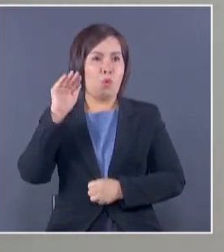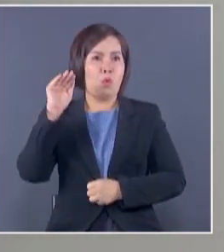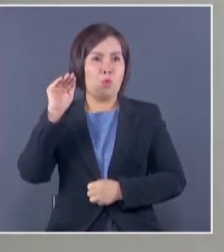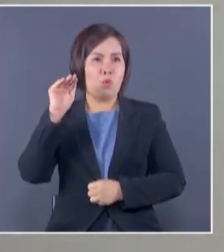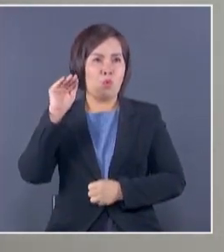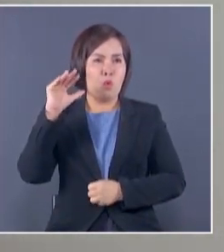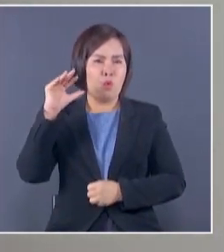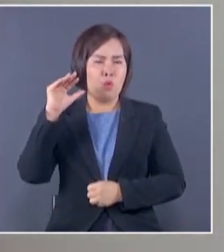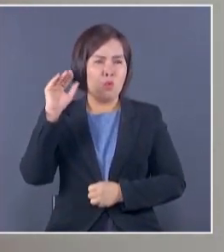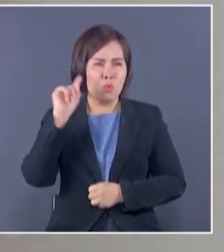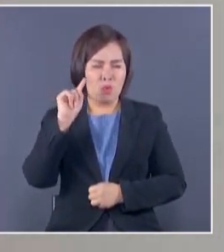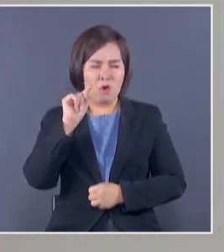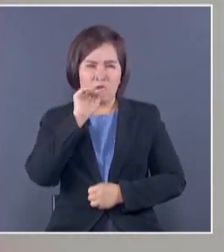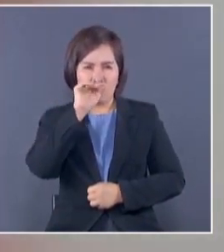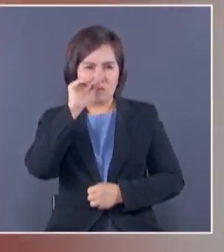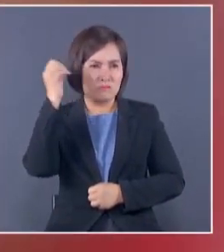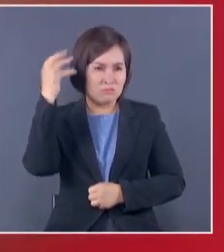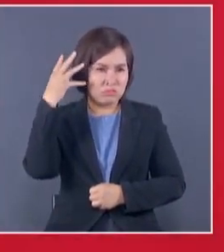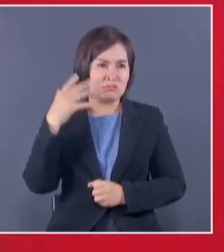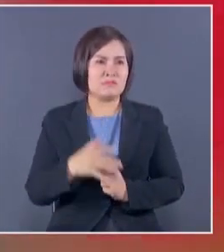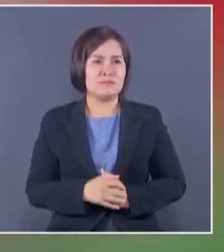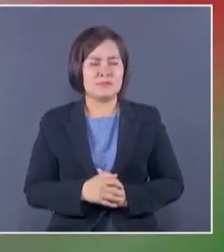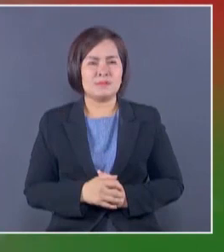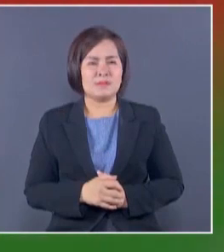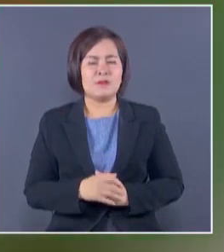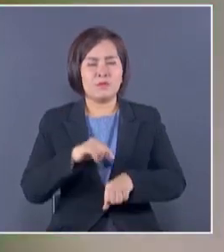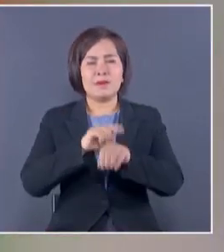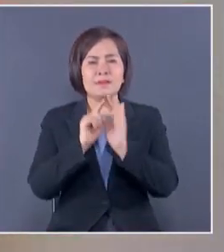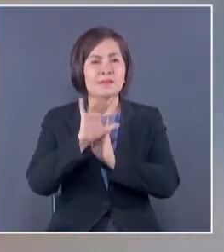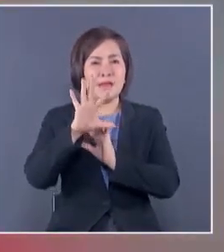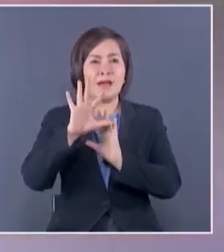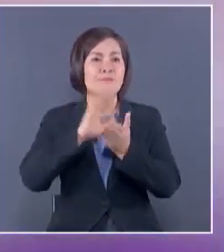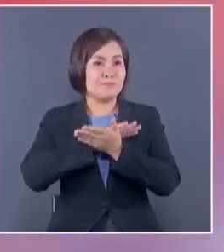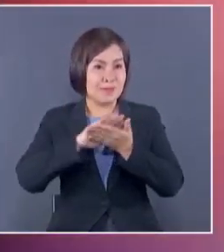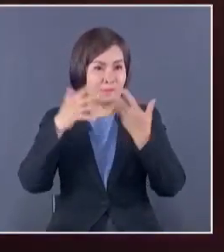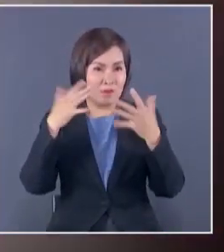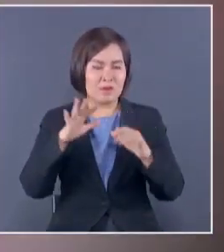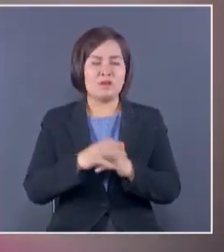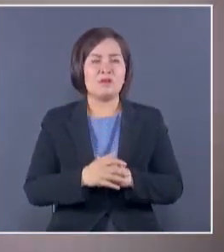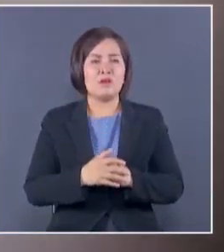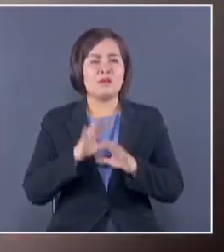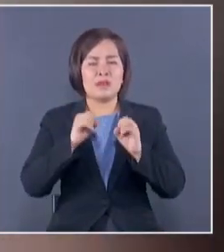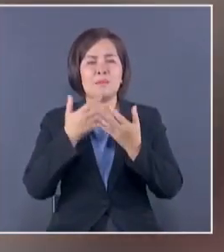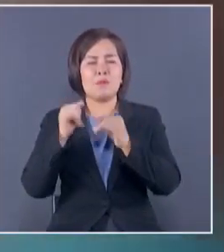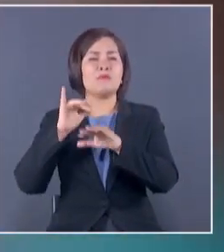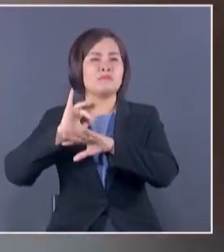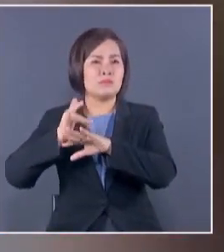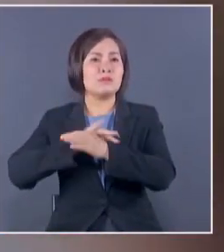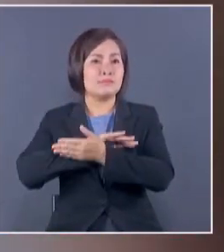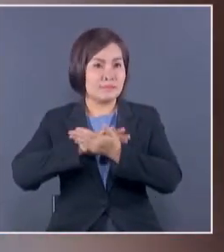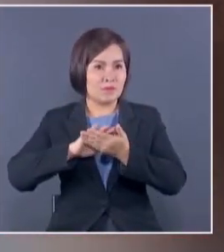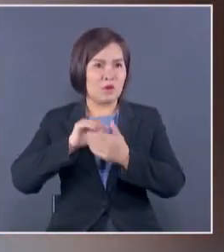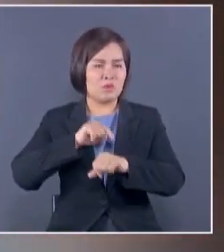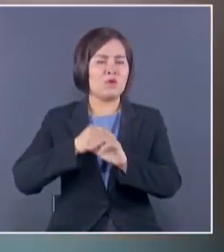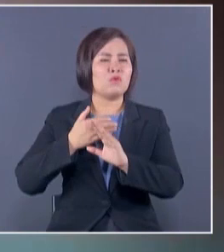ตัวเล็กตัวเนี้ยมันแผ่แม่เบี้ยแล้วขู่ฟอดๆเลยนะแต่5นาทีเสร็จเรียบร้อยครับเจ้าหน้าที่จับปล ่ อยคืนสู่ธรรมชาติด้วยความปลอดภัยแต่ก่